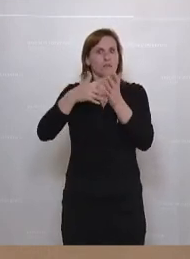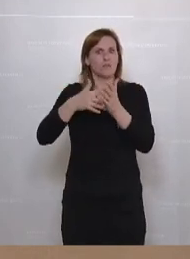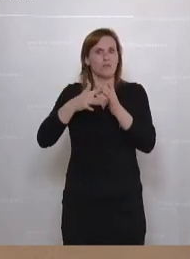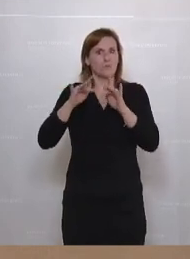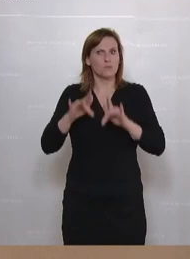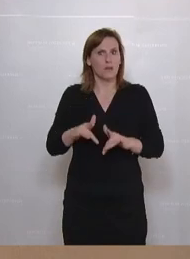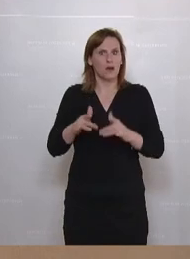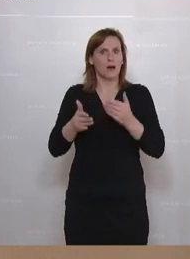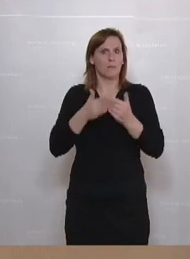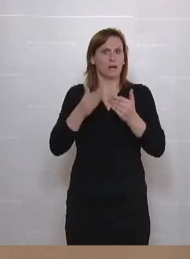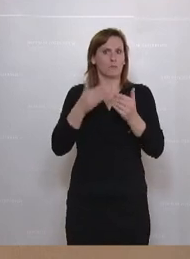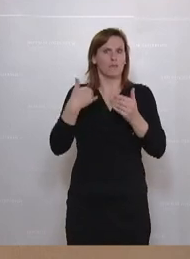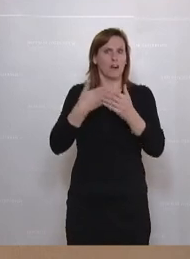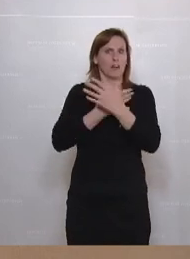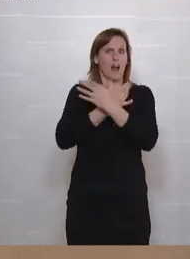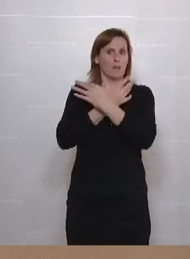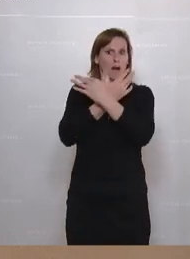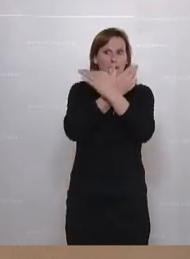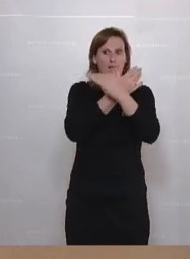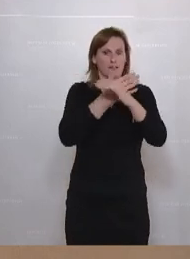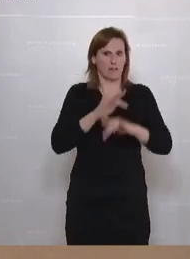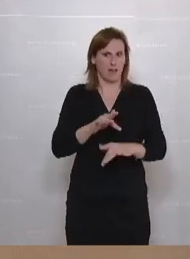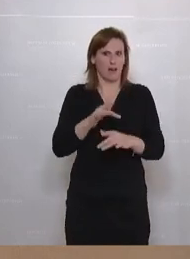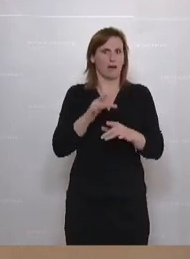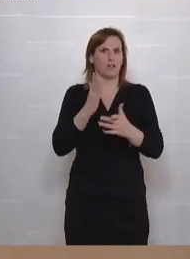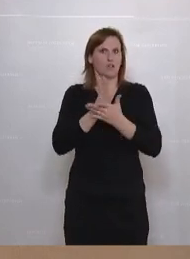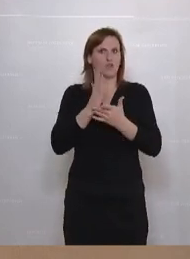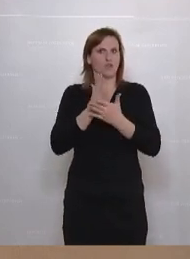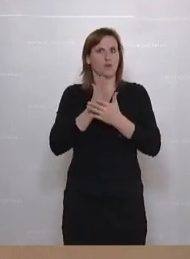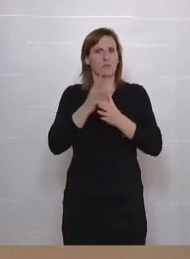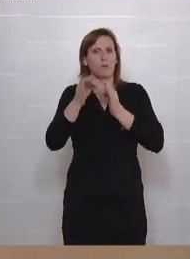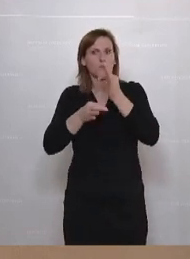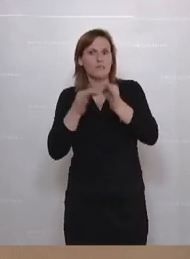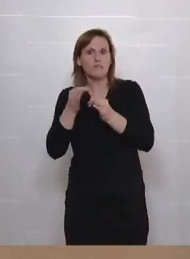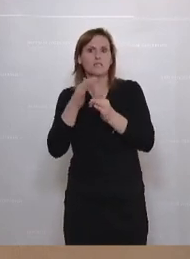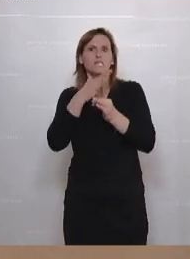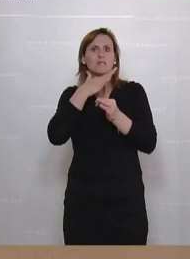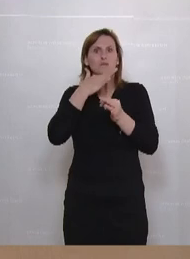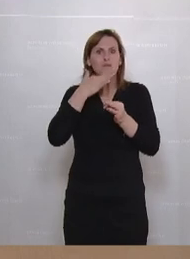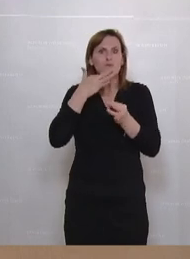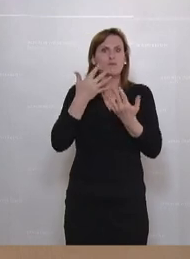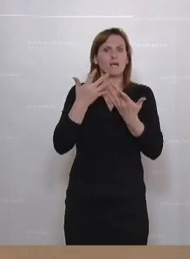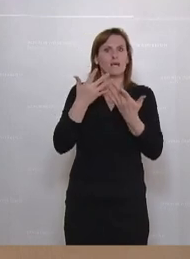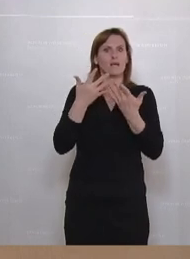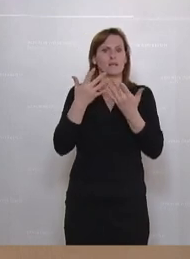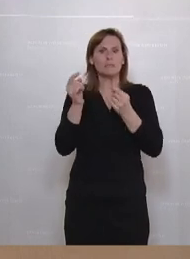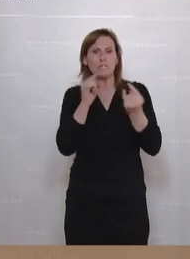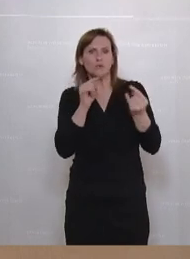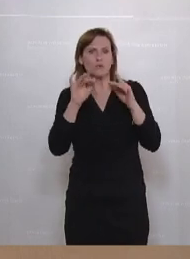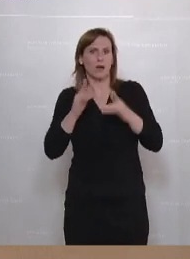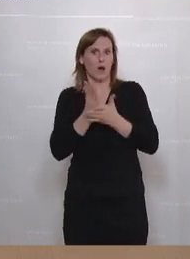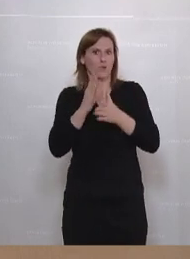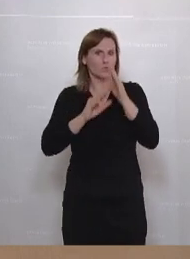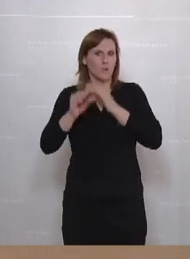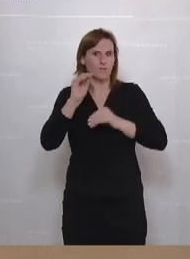in Albanien. Das war ein Prozess, der sehr viel debattiert wurde, wo wir natürlich auch unsere Erfahrungswerte gemacht haben. Und